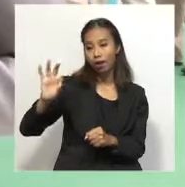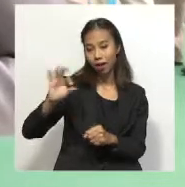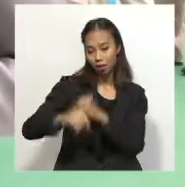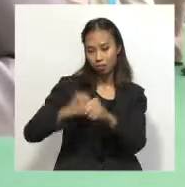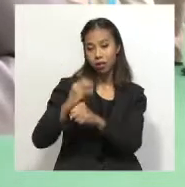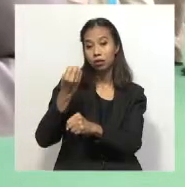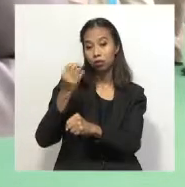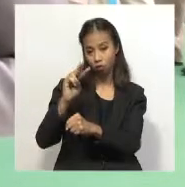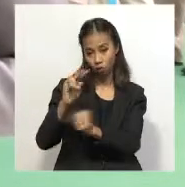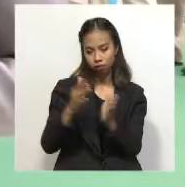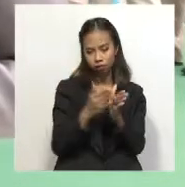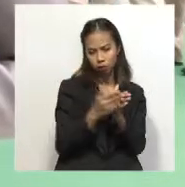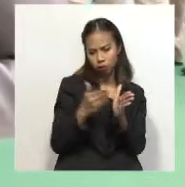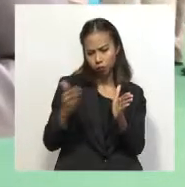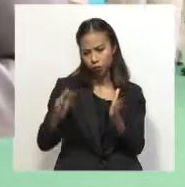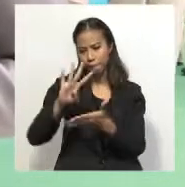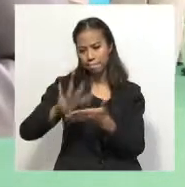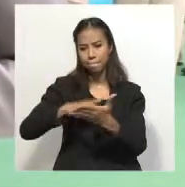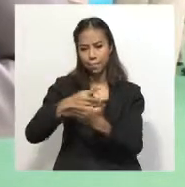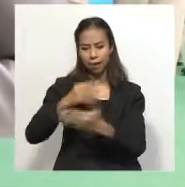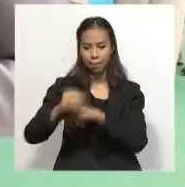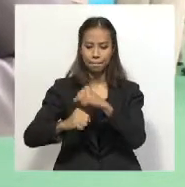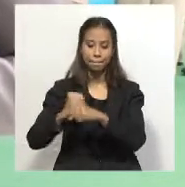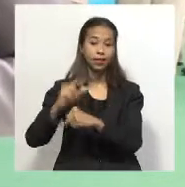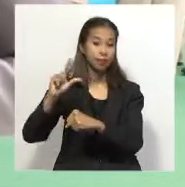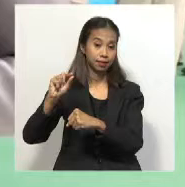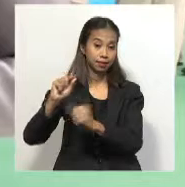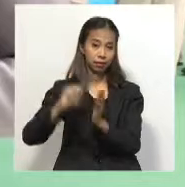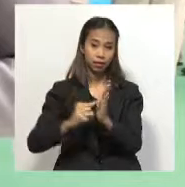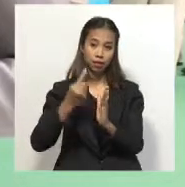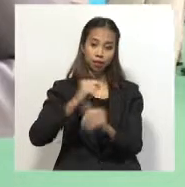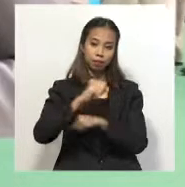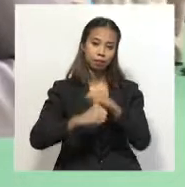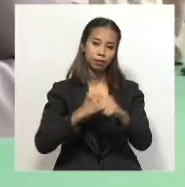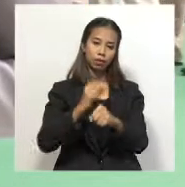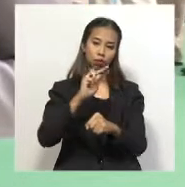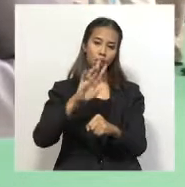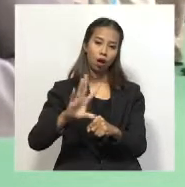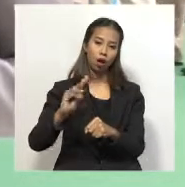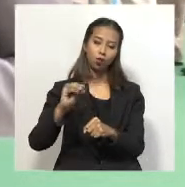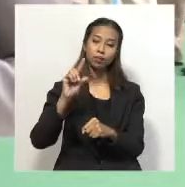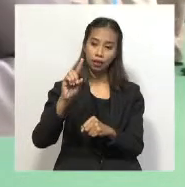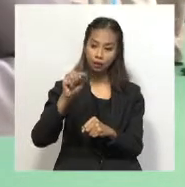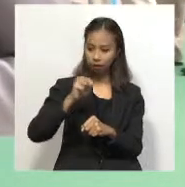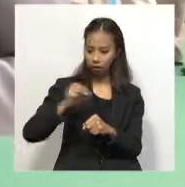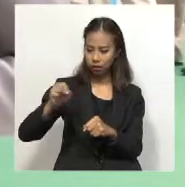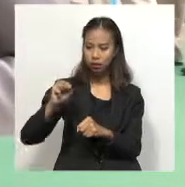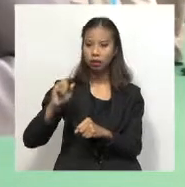ล้วก็แผนยุทธศาสตร์ในรูปแบบของยุทธศาสตร์20ปีครับก็คือตั้งแต่ปี2561นะครับไปจน